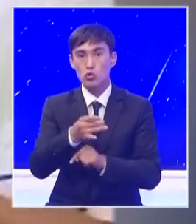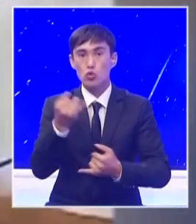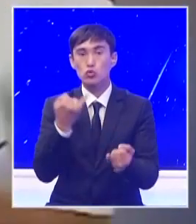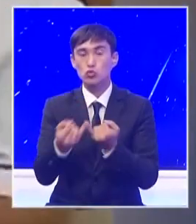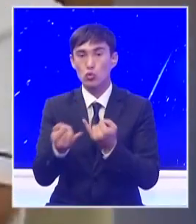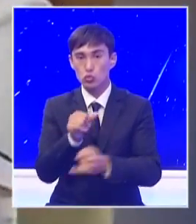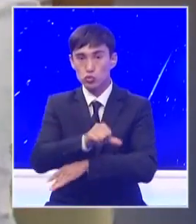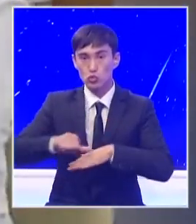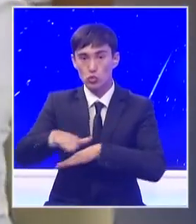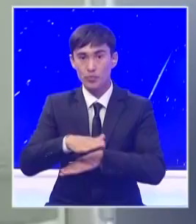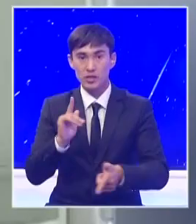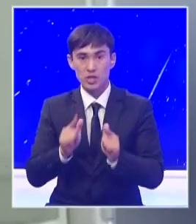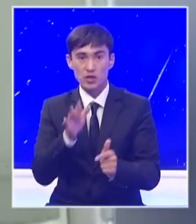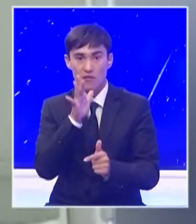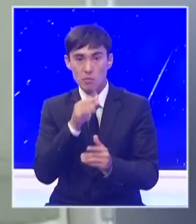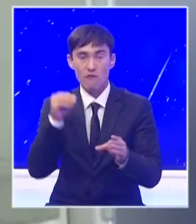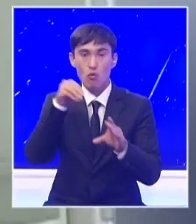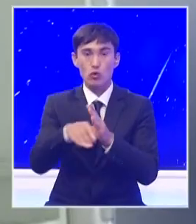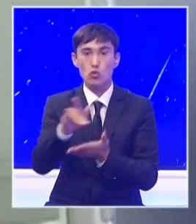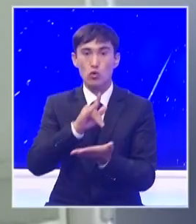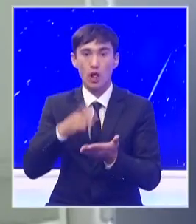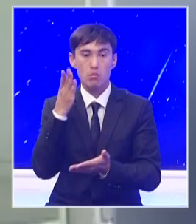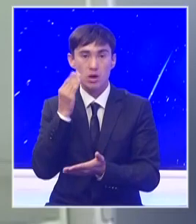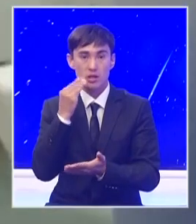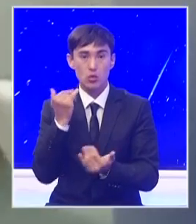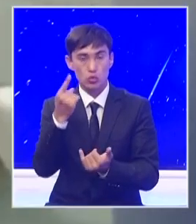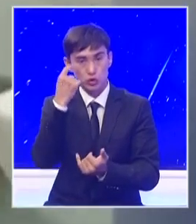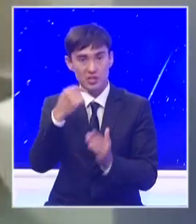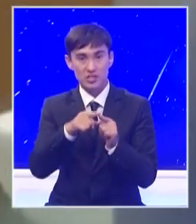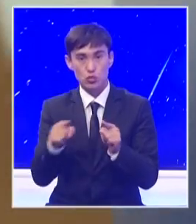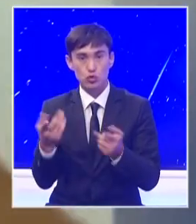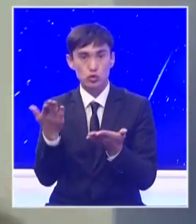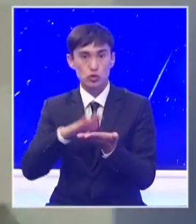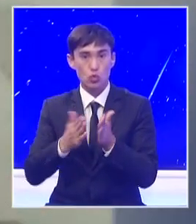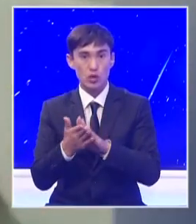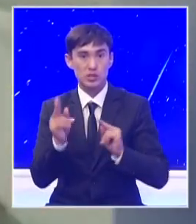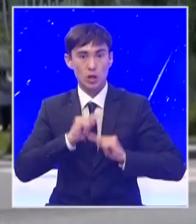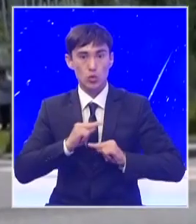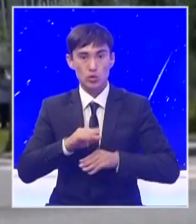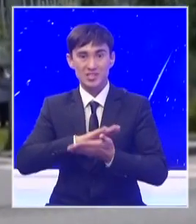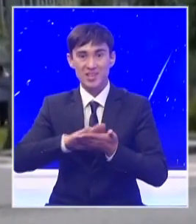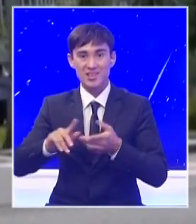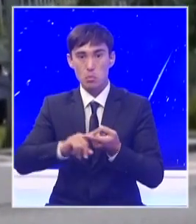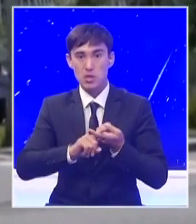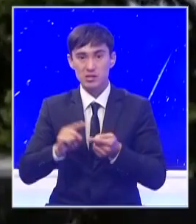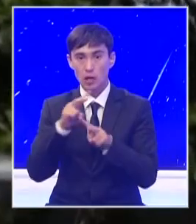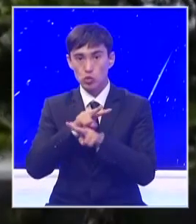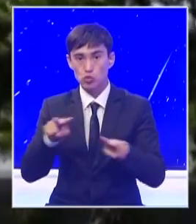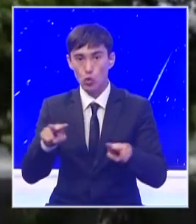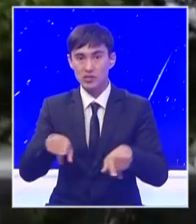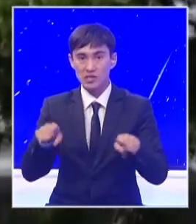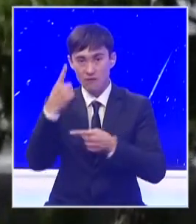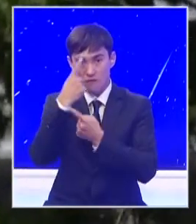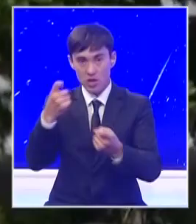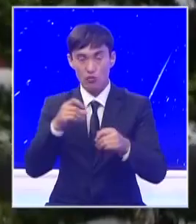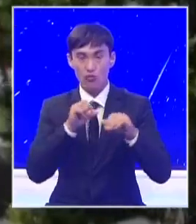желтую зону. В настоящее время в нее входит город Алматы. Учитывая текущую ситуацию, сотрудники санитарно-эпидемиологического надзора